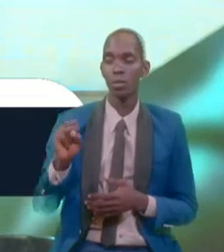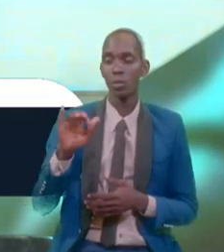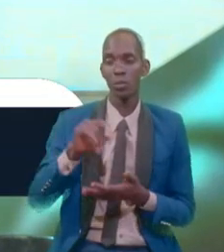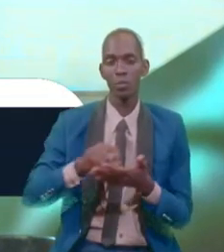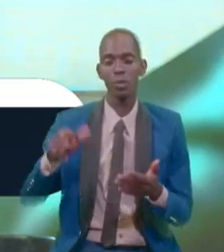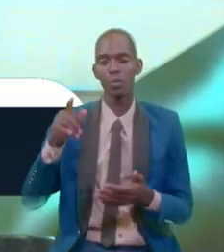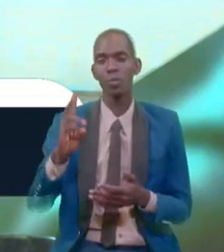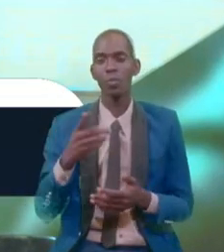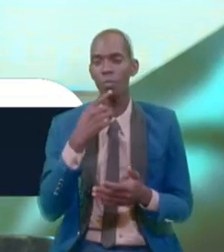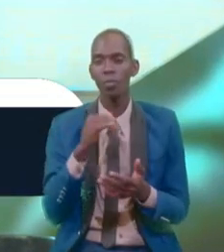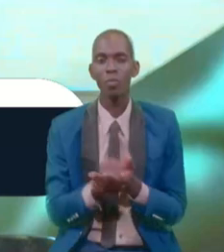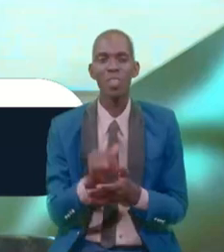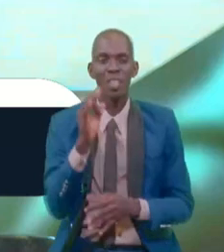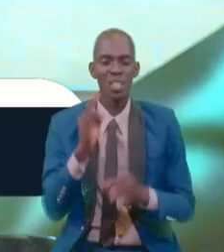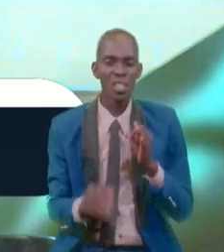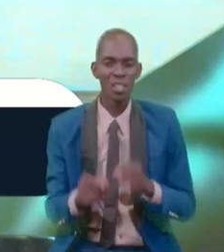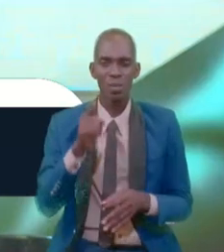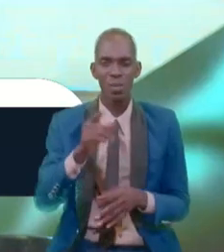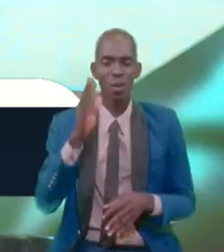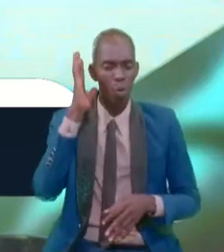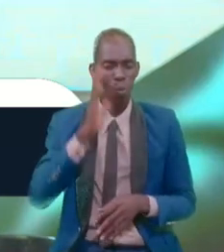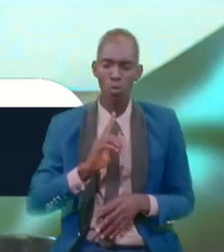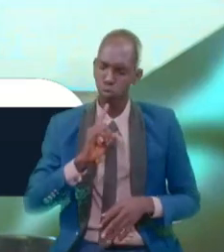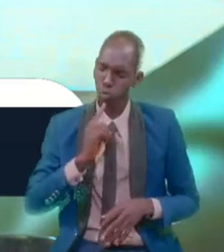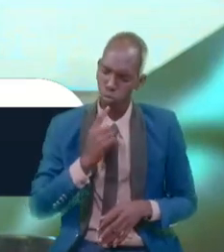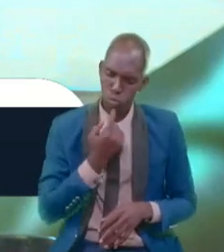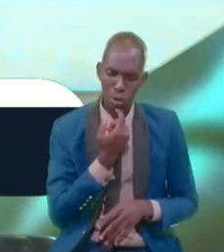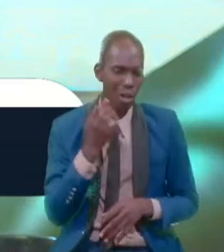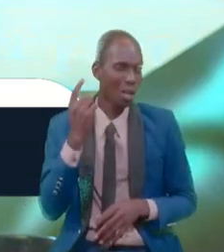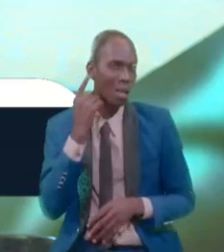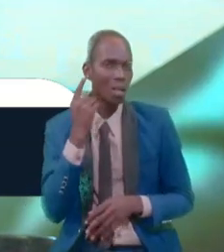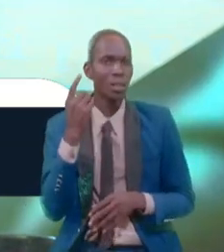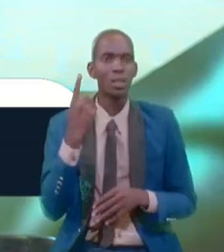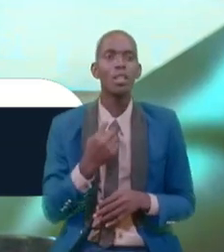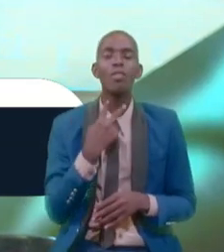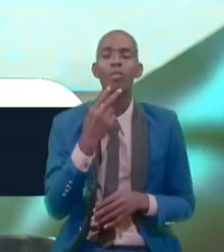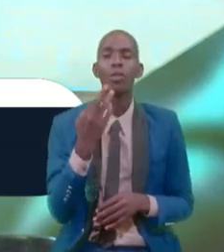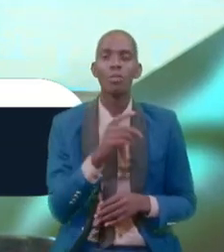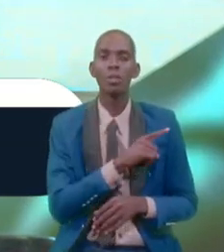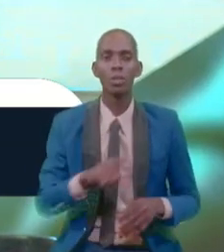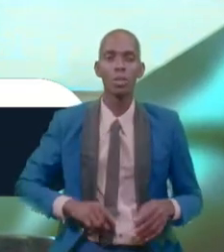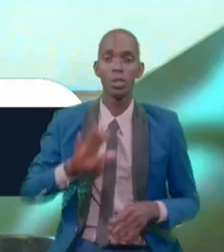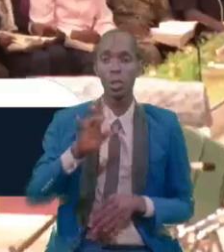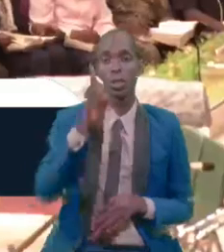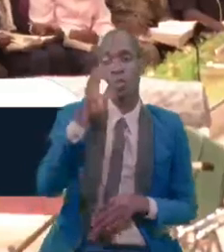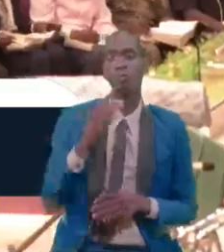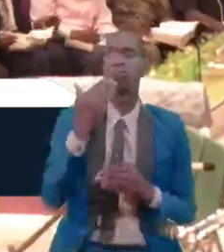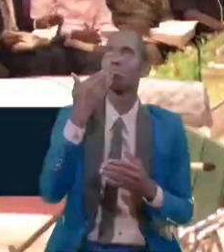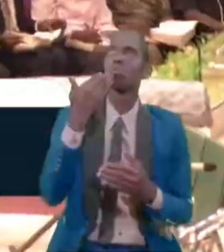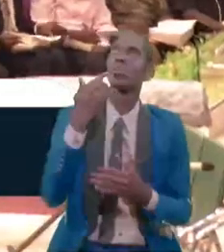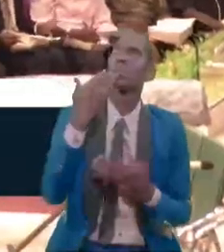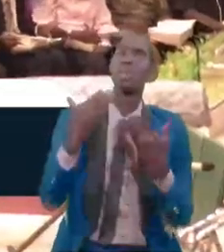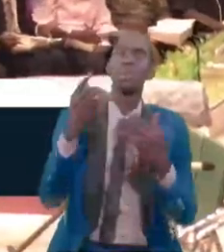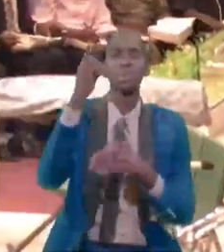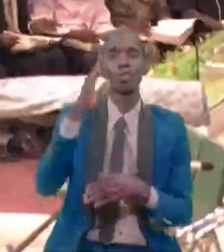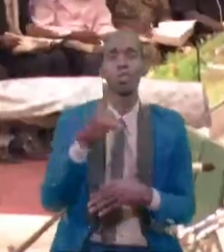Exode 15, 26, il dit, si tu écoutes attentivement la voix de l'Éternel, ton Dieu, Dieu merci, vous